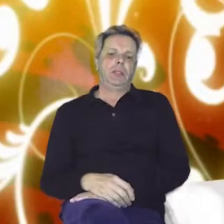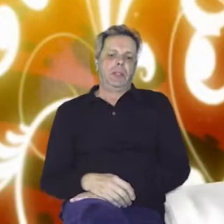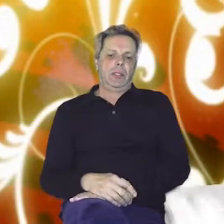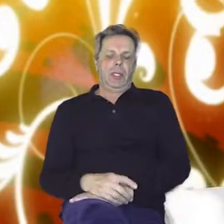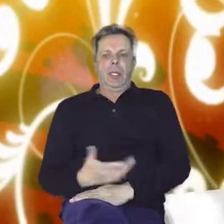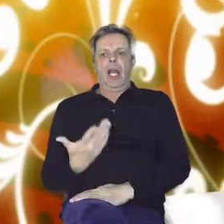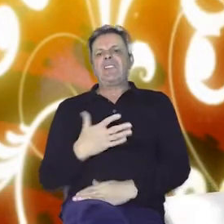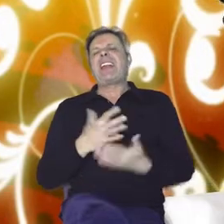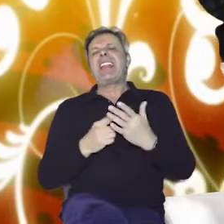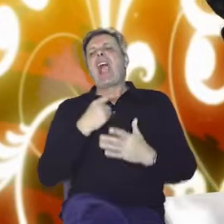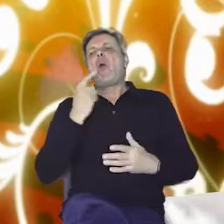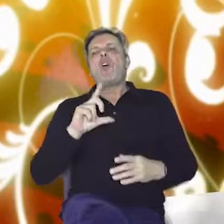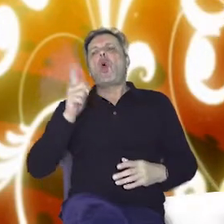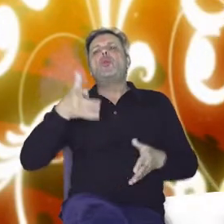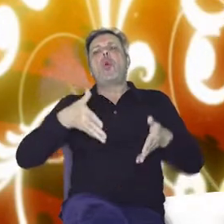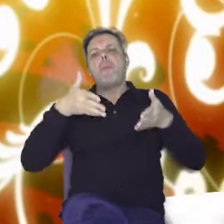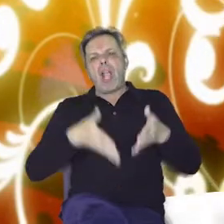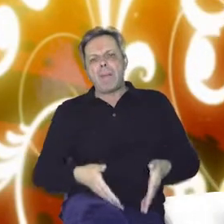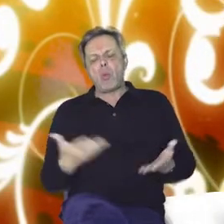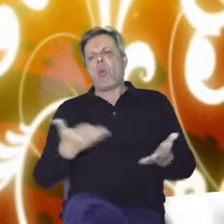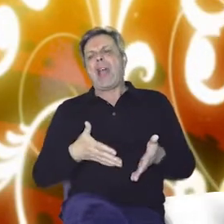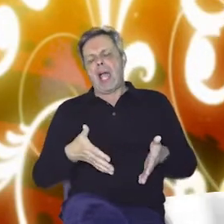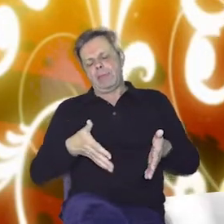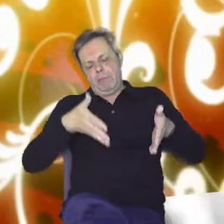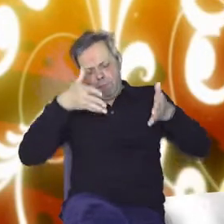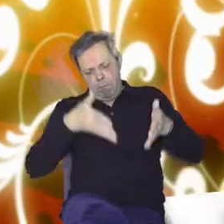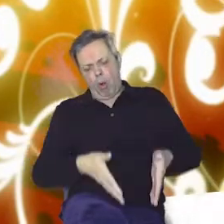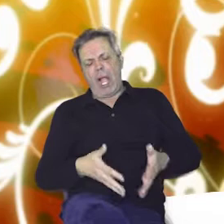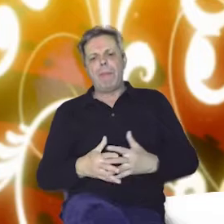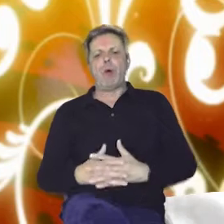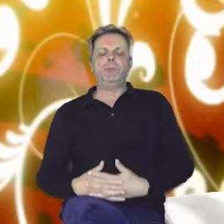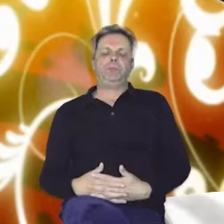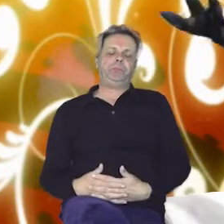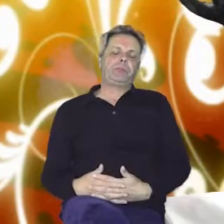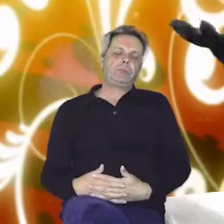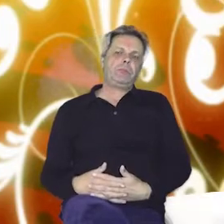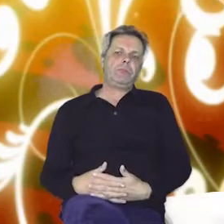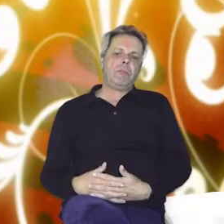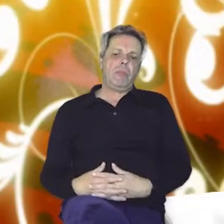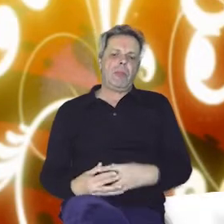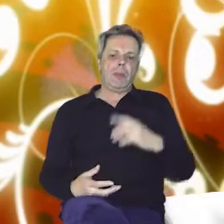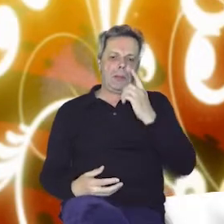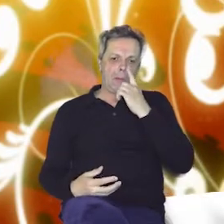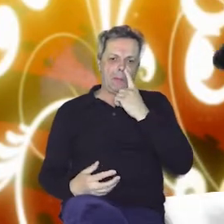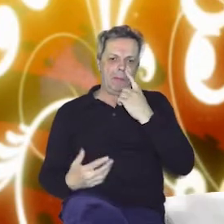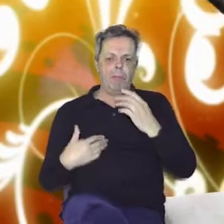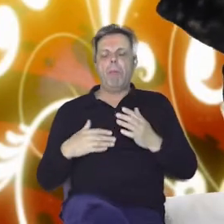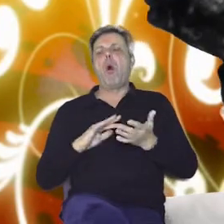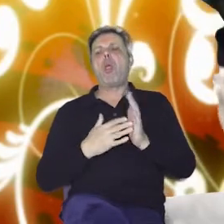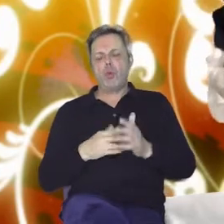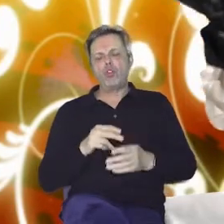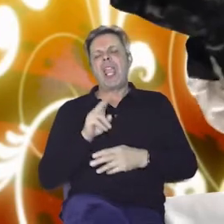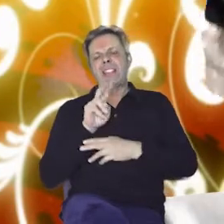to znači kad se i djelo njegovo mene isto tako malo dira za srce, jer moj slikao muž i vi ste dobili